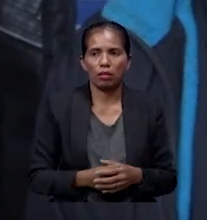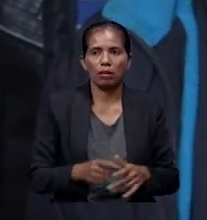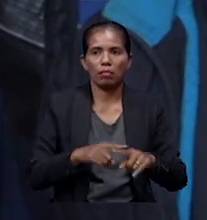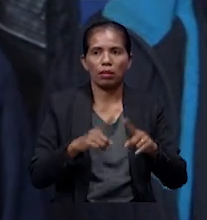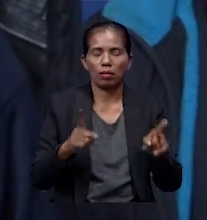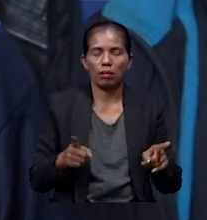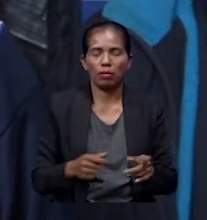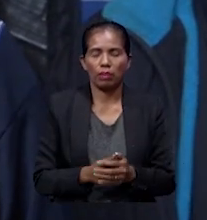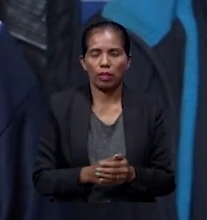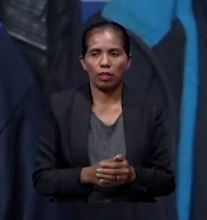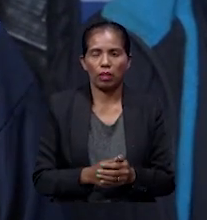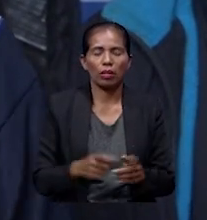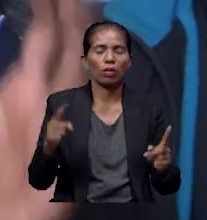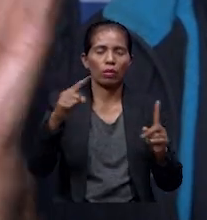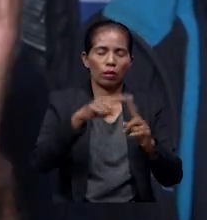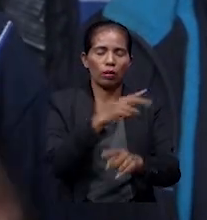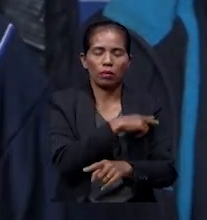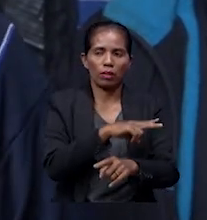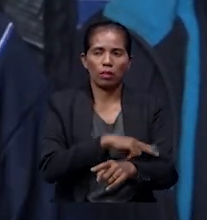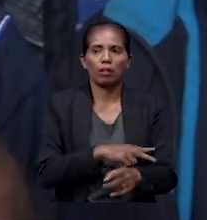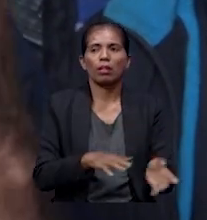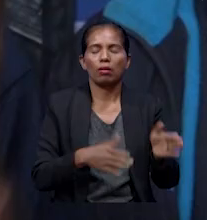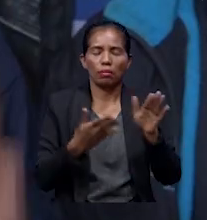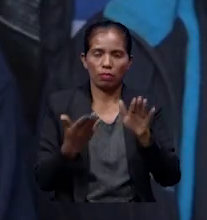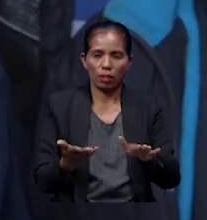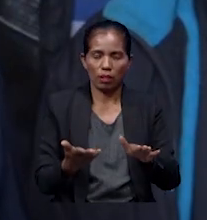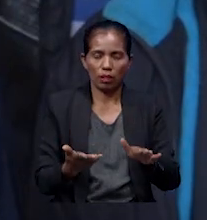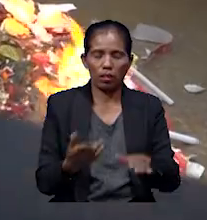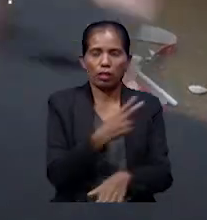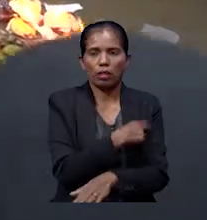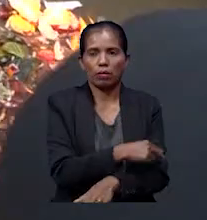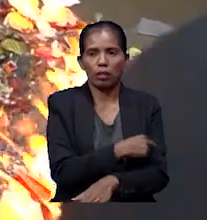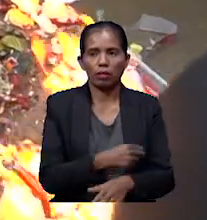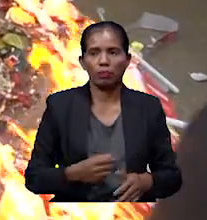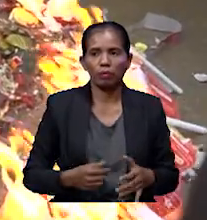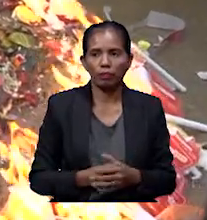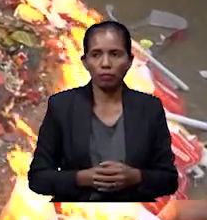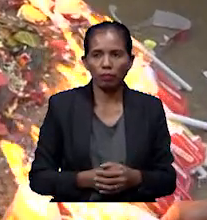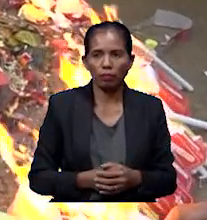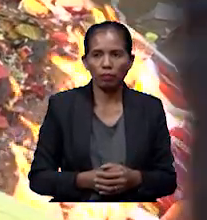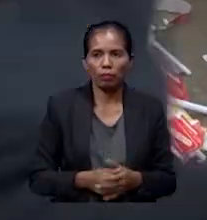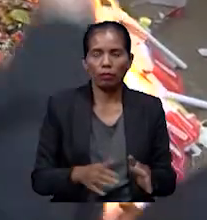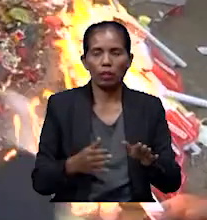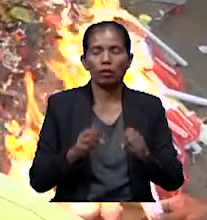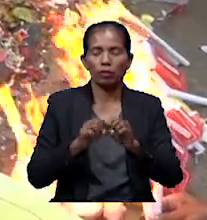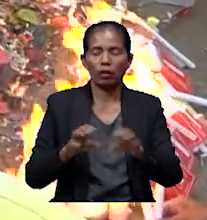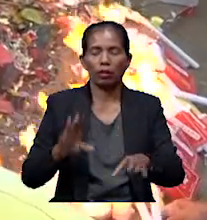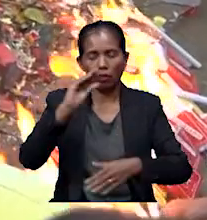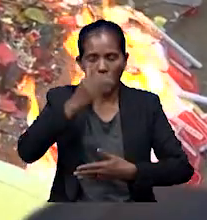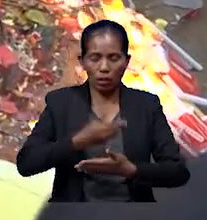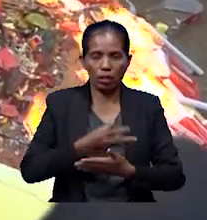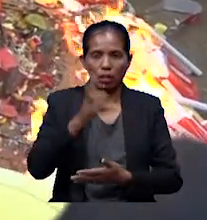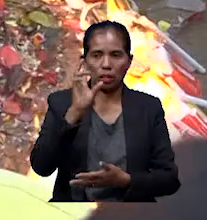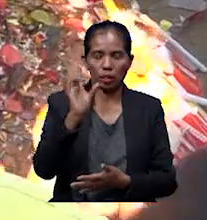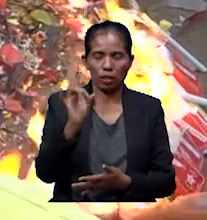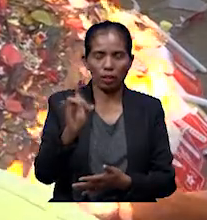conseque saudoso mos iskoto hospital Sadozu mate husi khela wang nang hitu kompostu